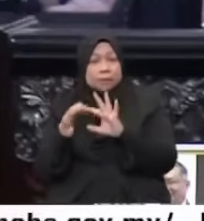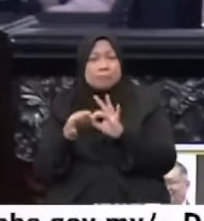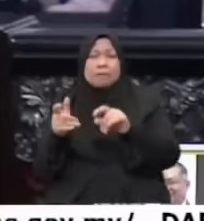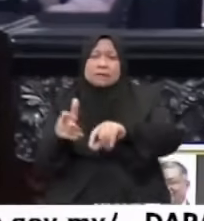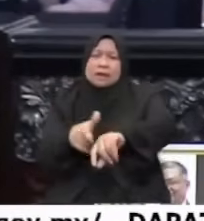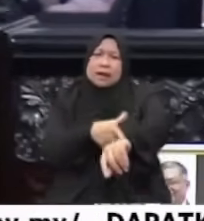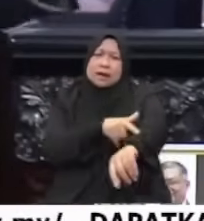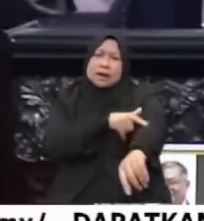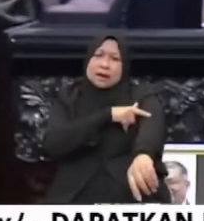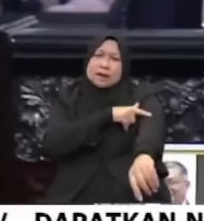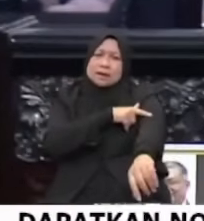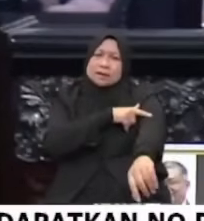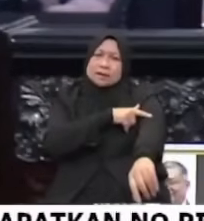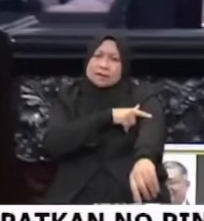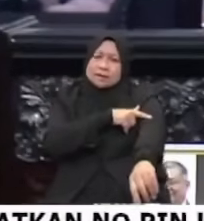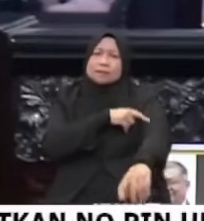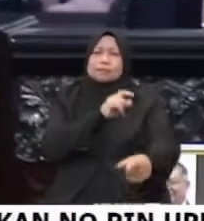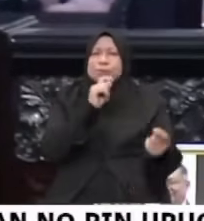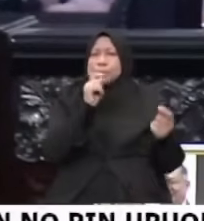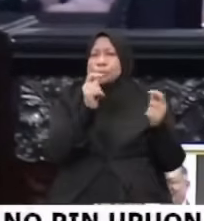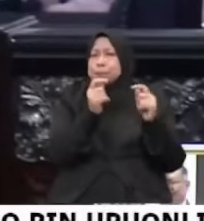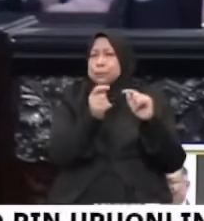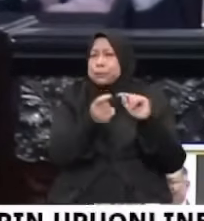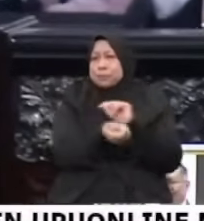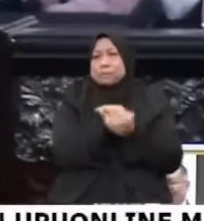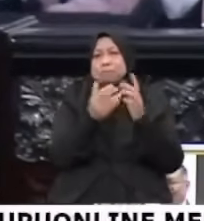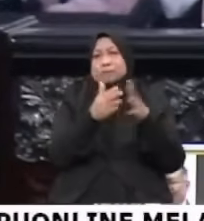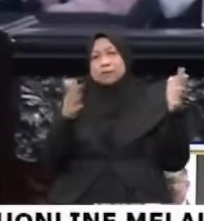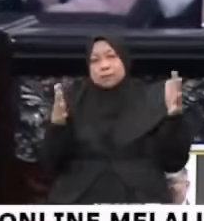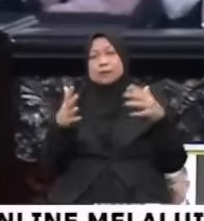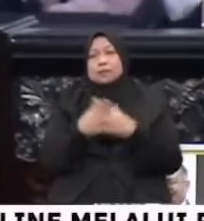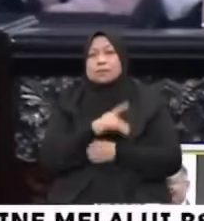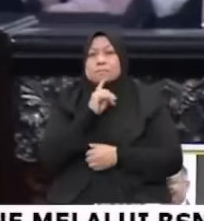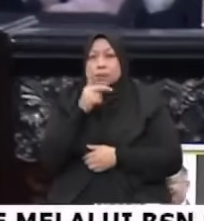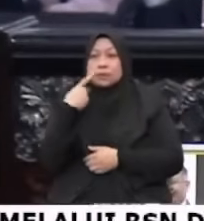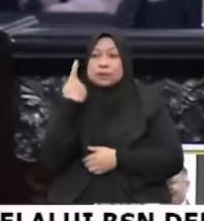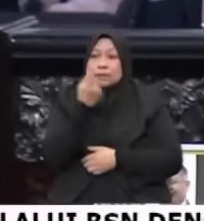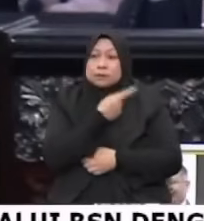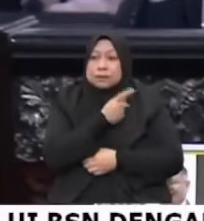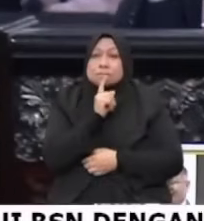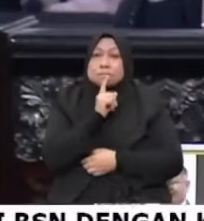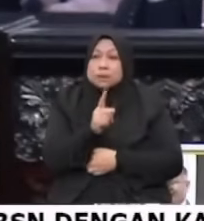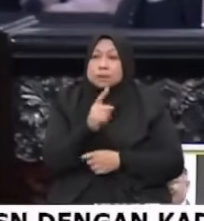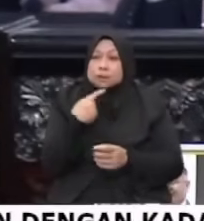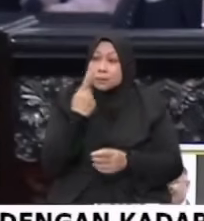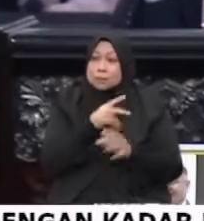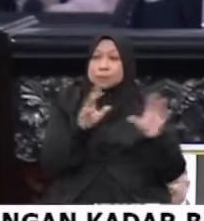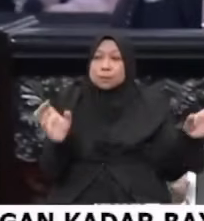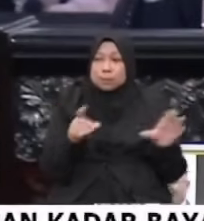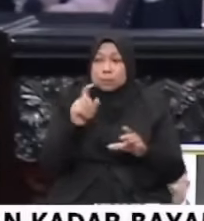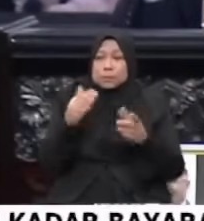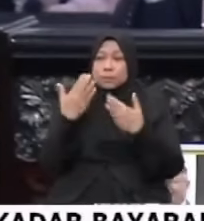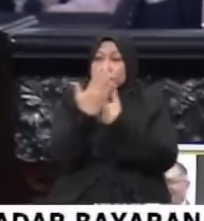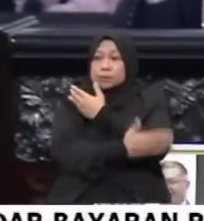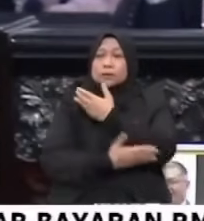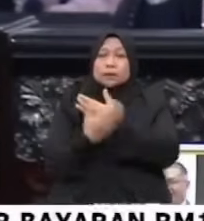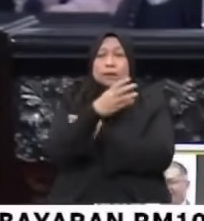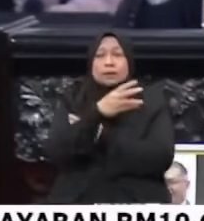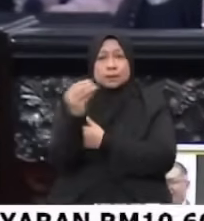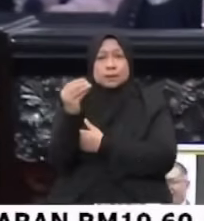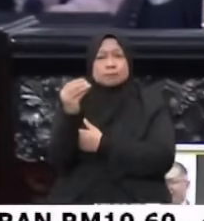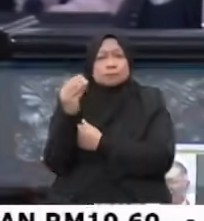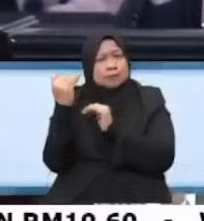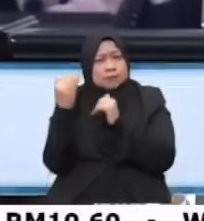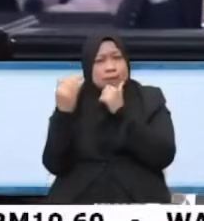panjang the value change is long and huge memang kita perlu apa yang kita perlu buat sebagai satu negara dan juga